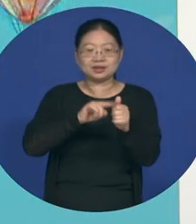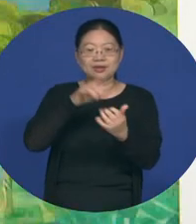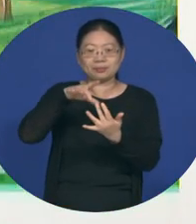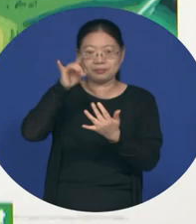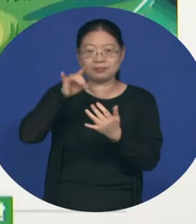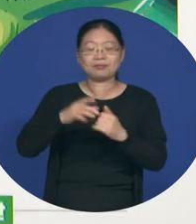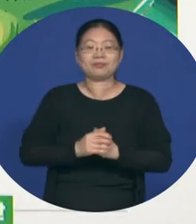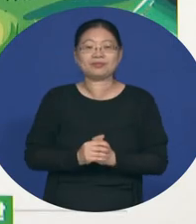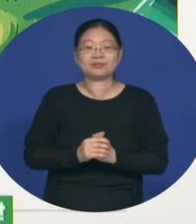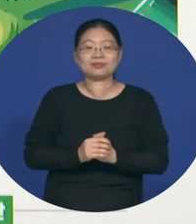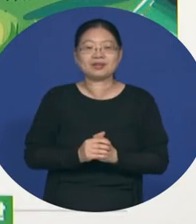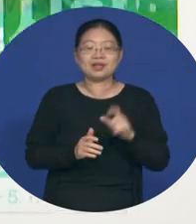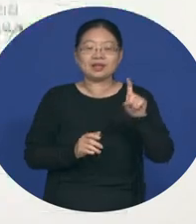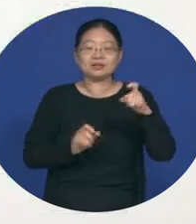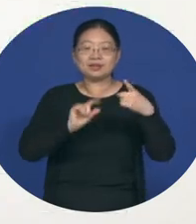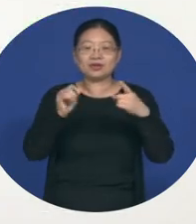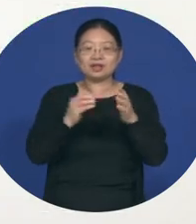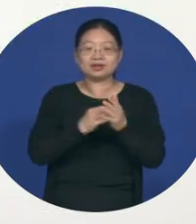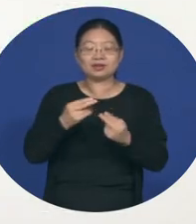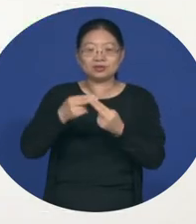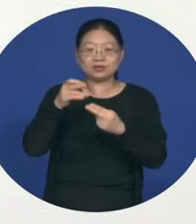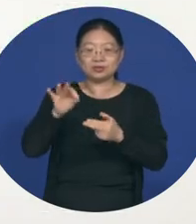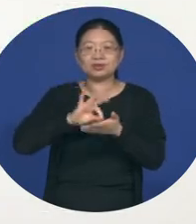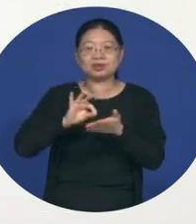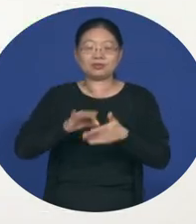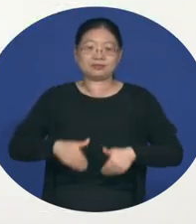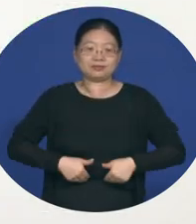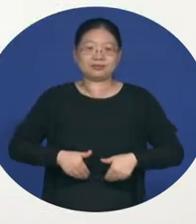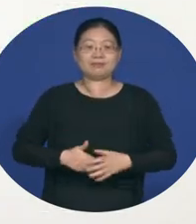선정되면 오는 11월까지 정리금융공사